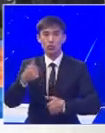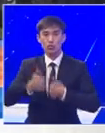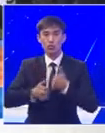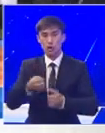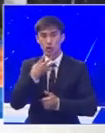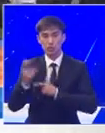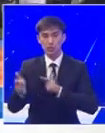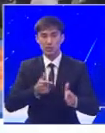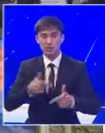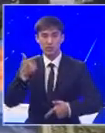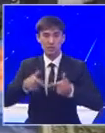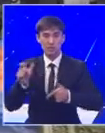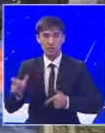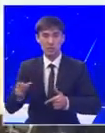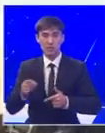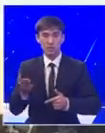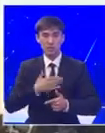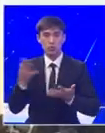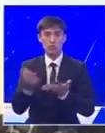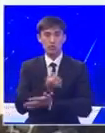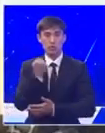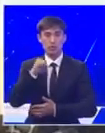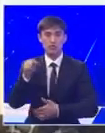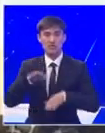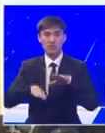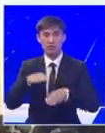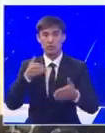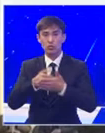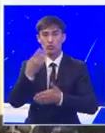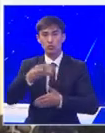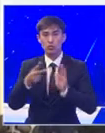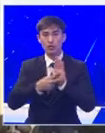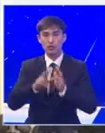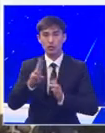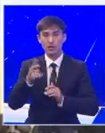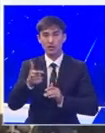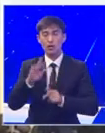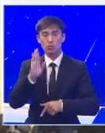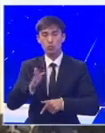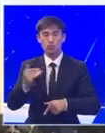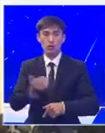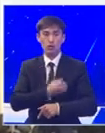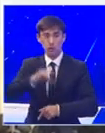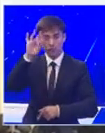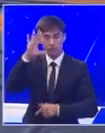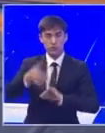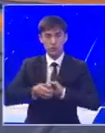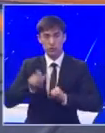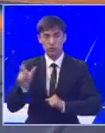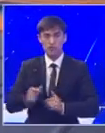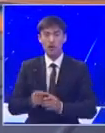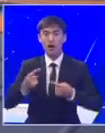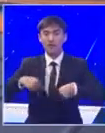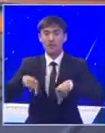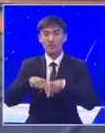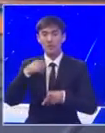хорошо подготовленные соперники. Но мне удалось стать победителем весовой категории до 48 килограммов. В будущем хочу стать известным борцом.